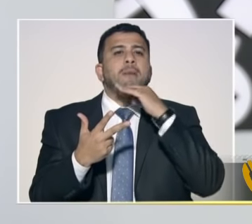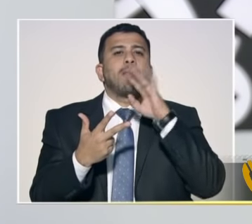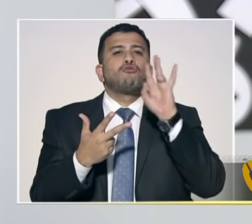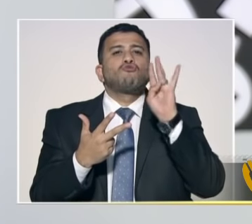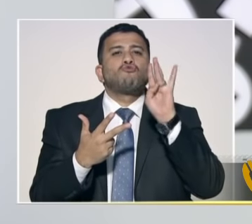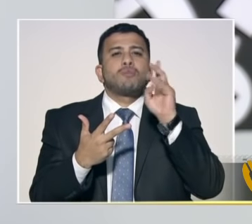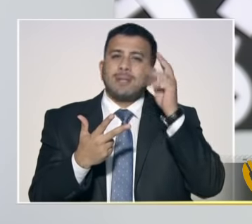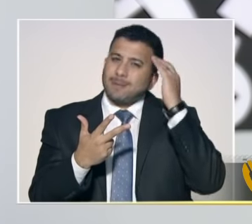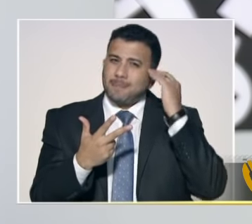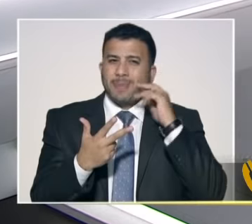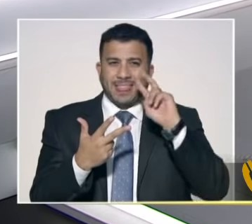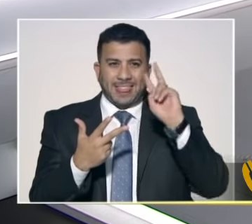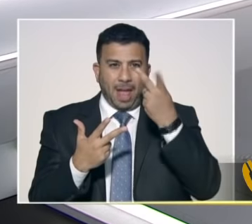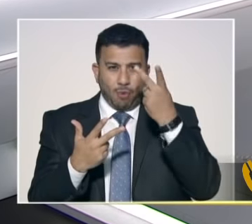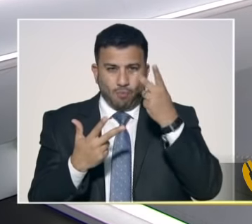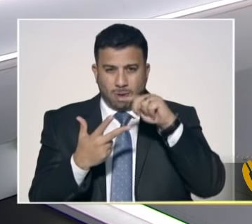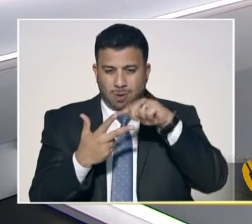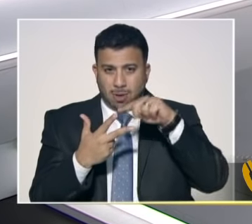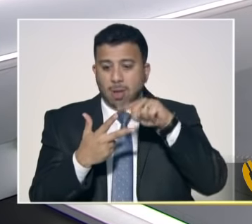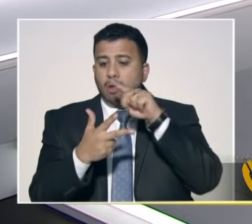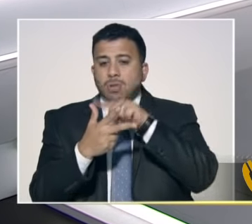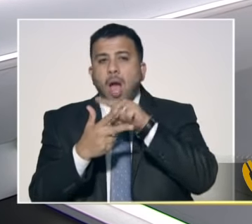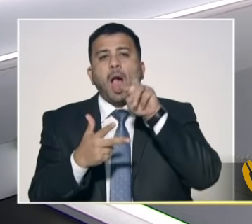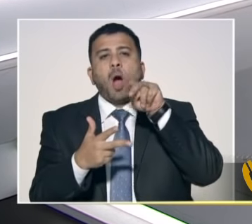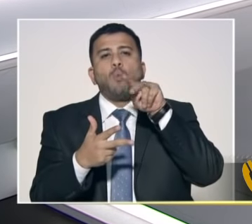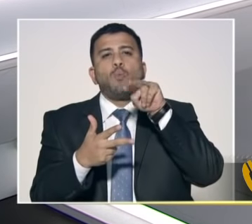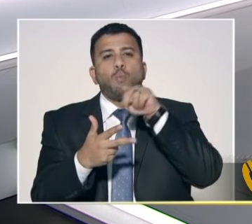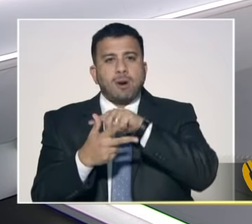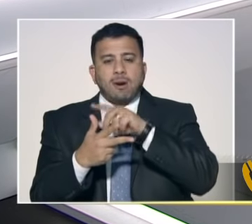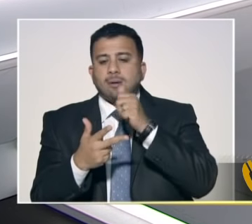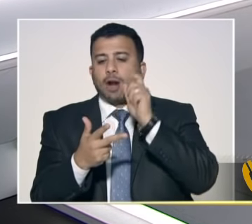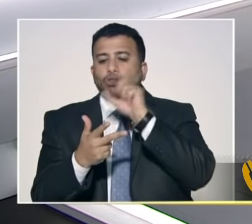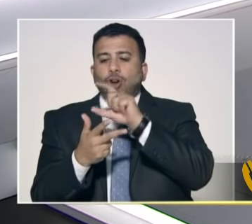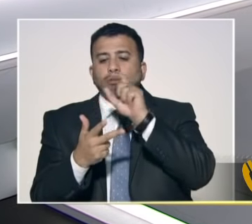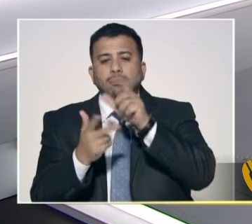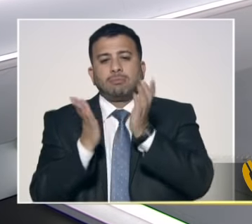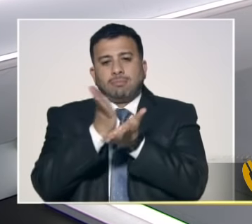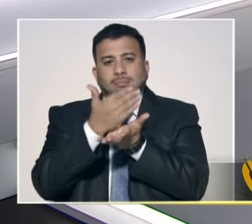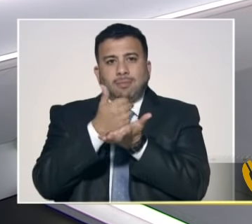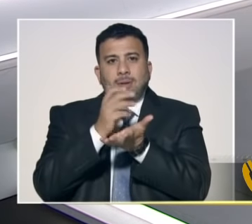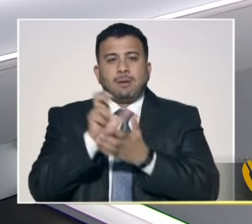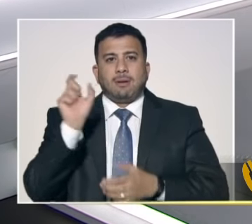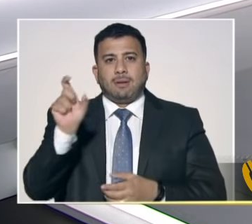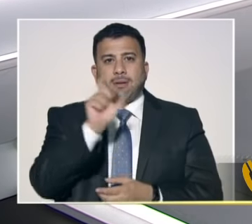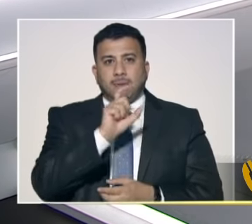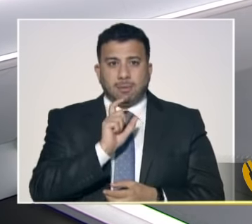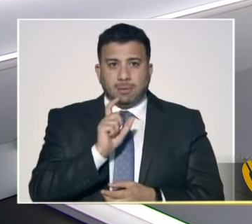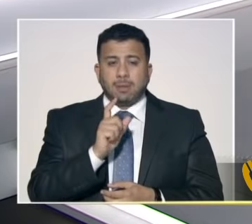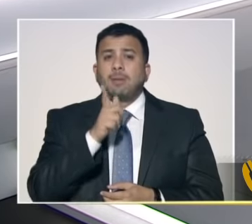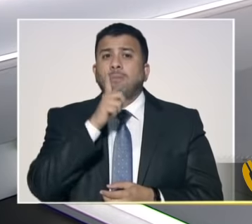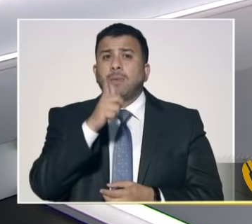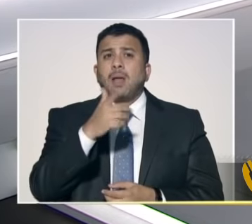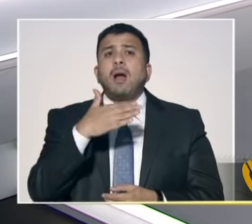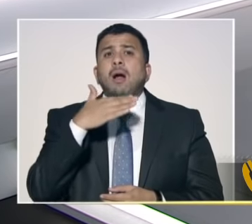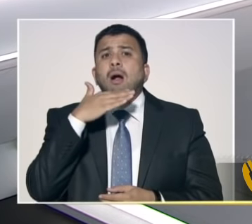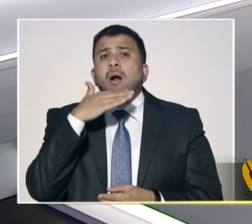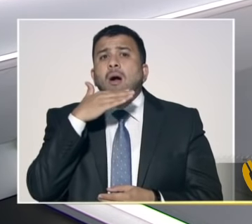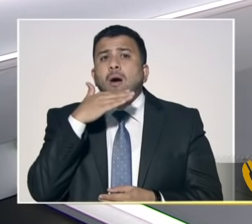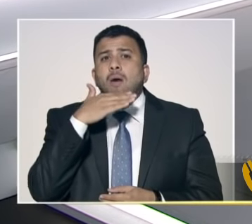يحيى. السؤال الثاني، تسأل أيضا عن الأثاث الذي في البيت، الذي تركه والدي في البيت